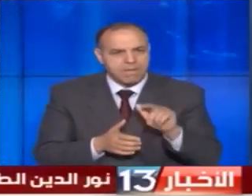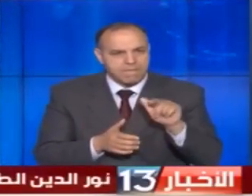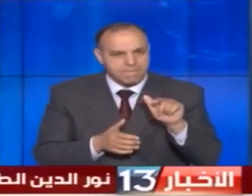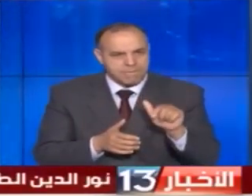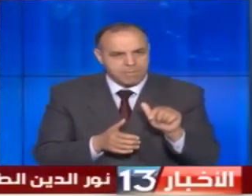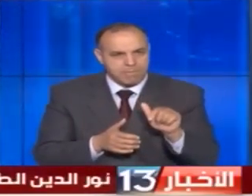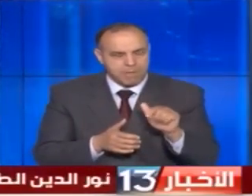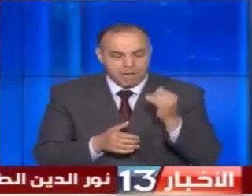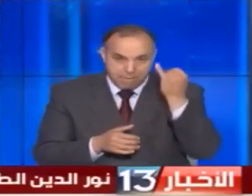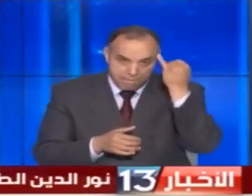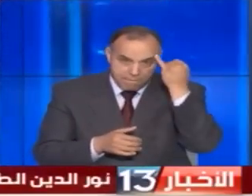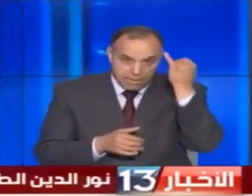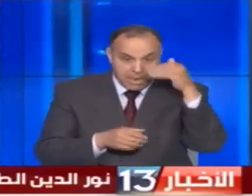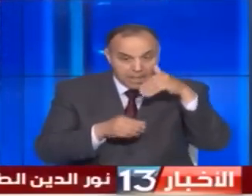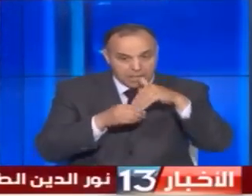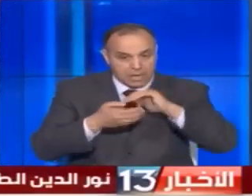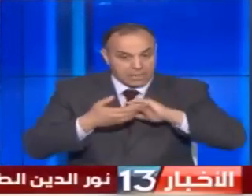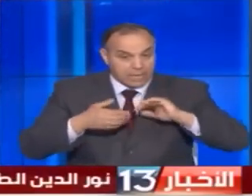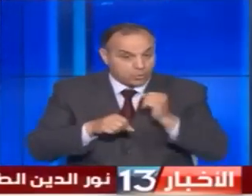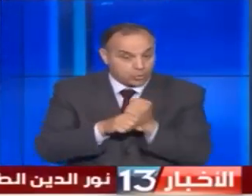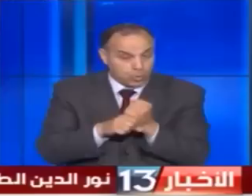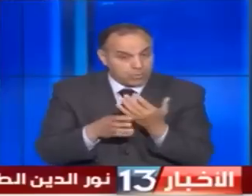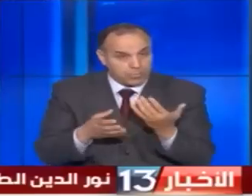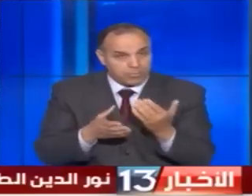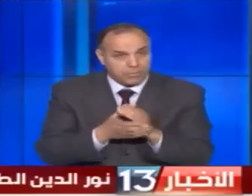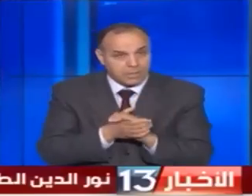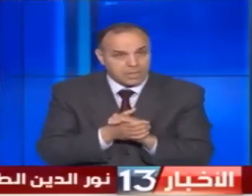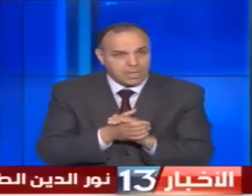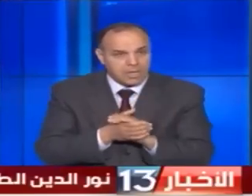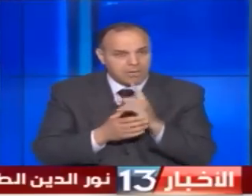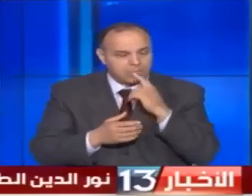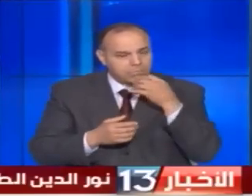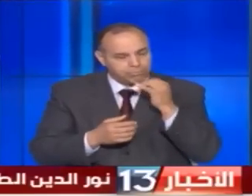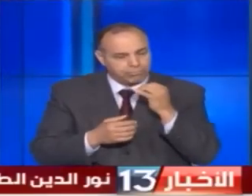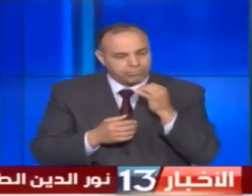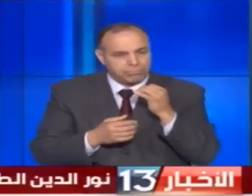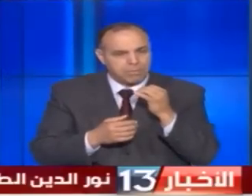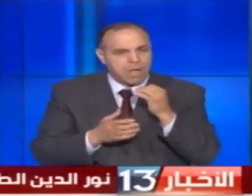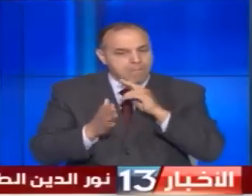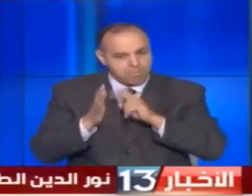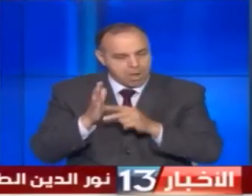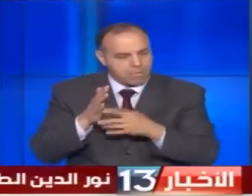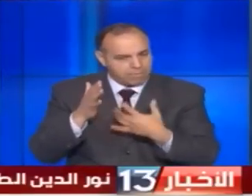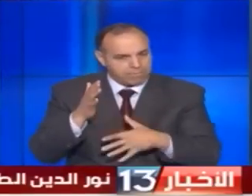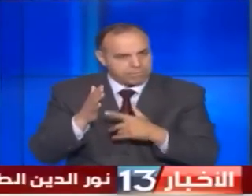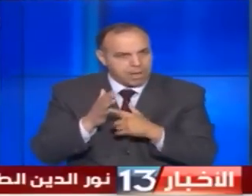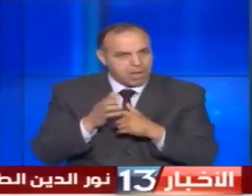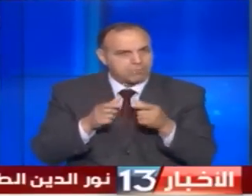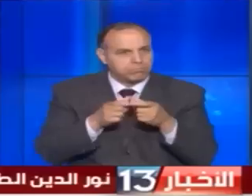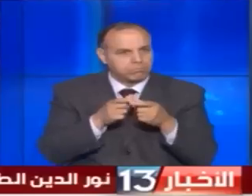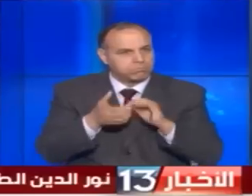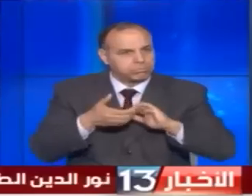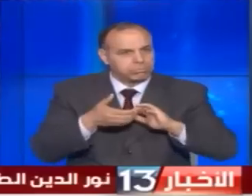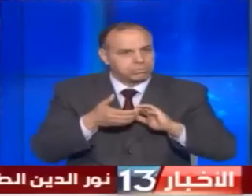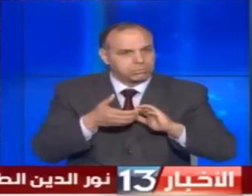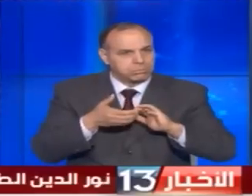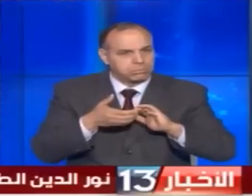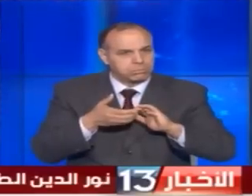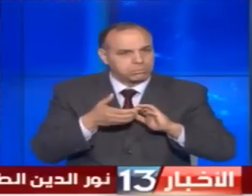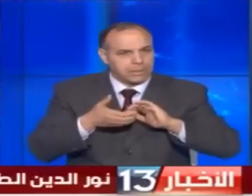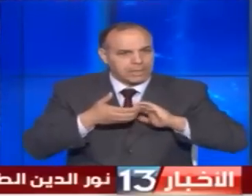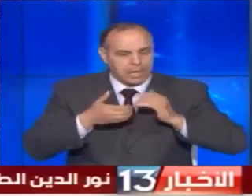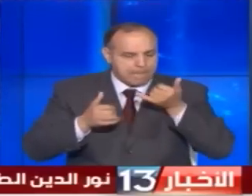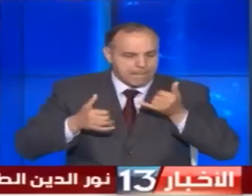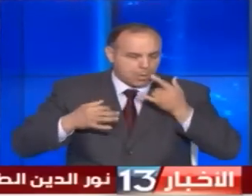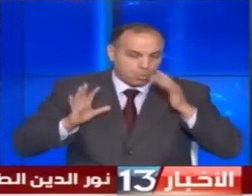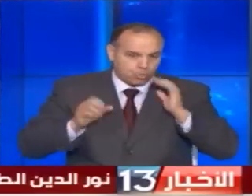رؤيه داخل الاتحاد الحرب ما بدي الاتحاد مقررات منها مؤسسات الاتحاد الوشم كان في الاتحاد العام